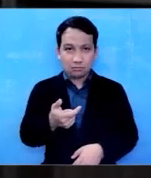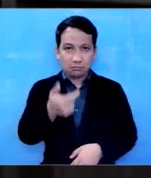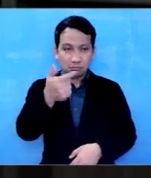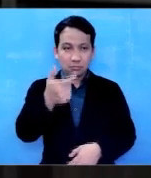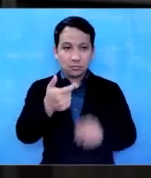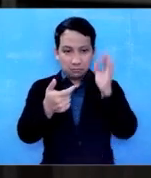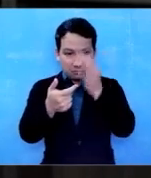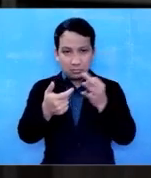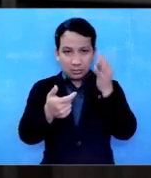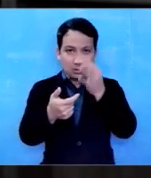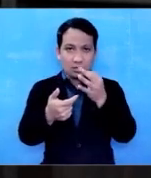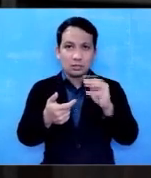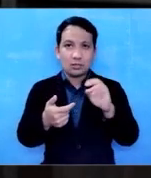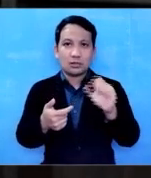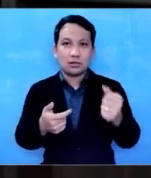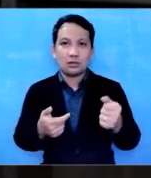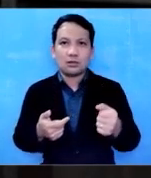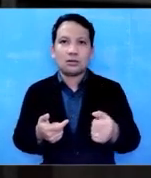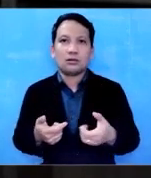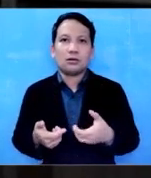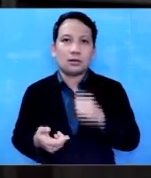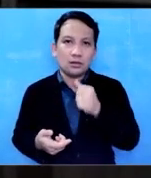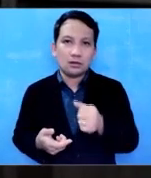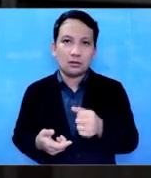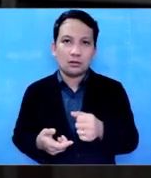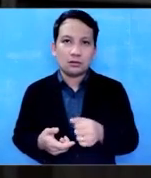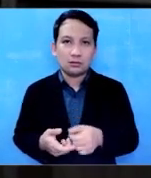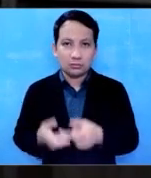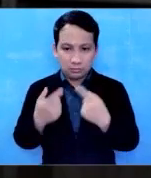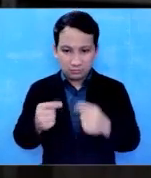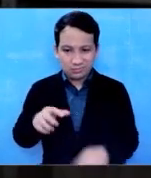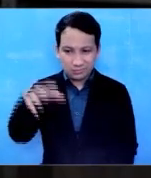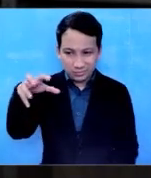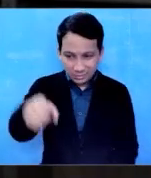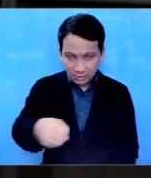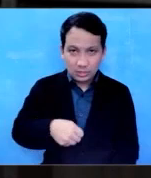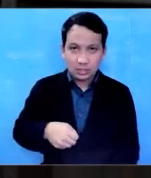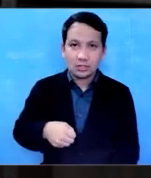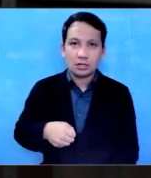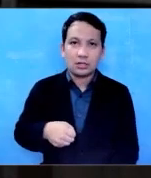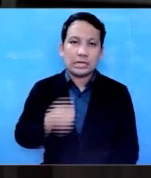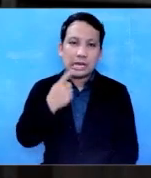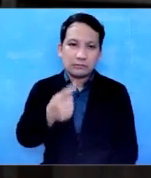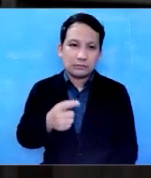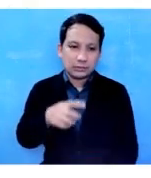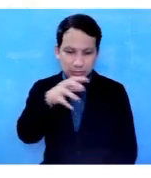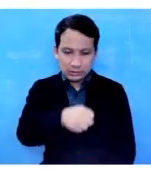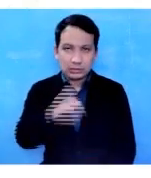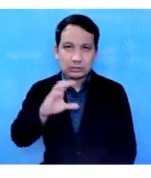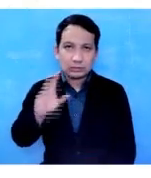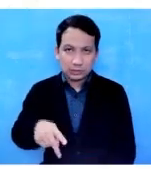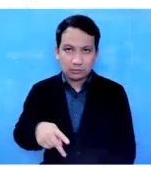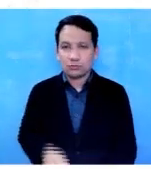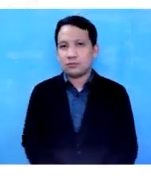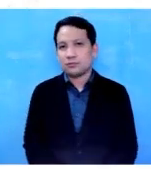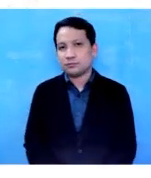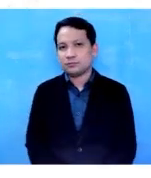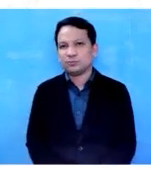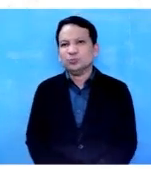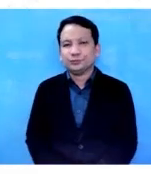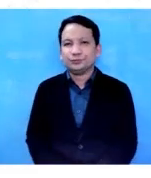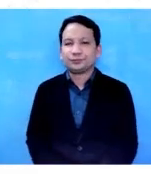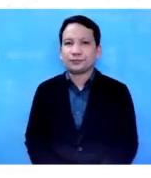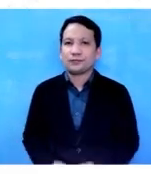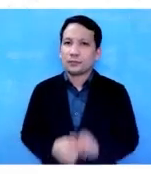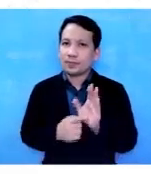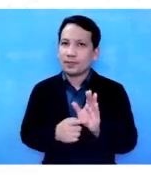Governor Mariam. Kaya Governor Mariam tried na abutin yung cellphone. Dahil sa